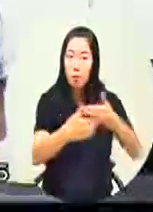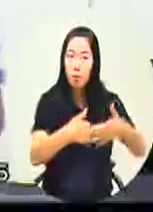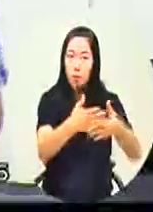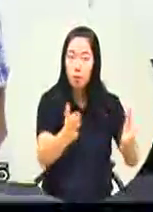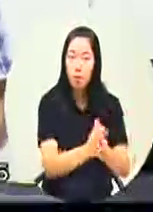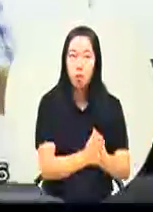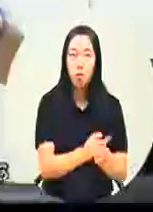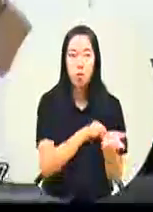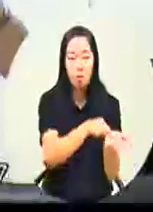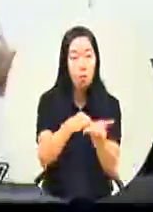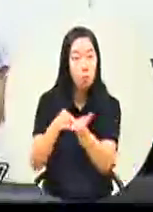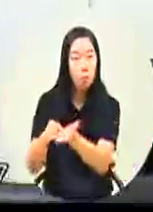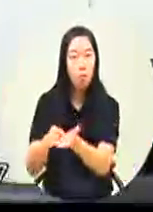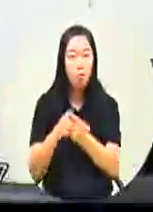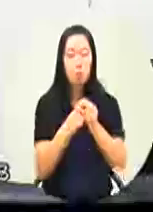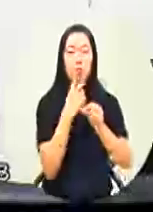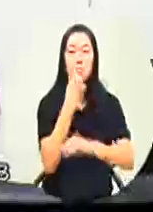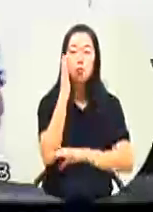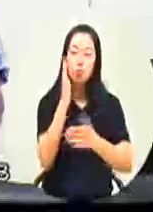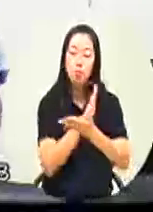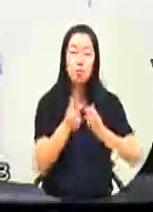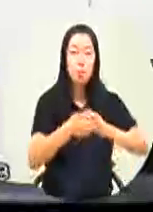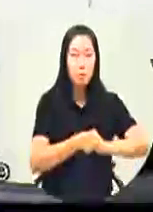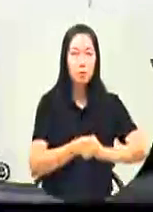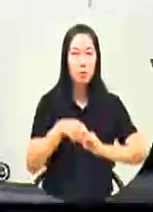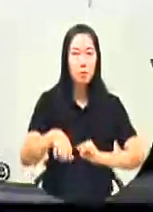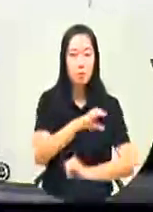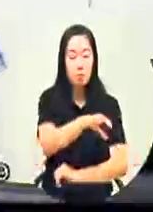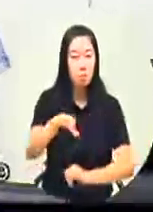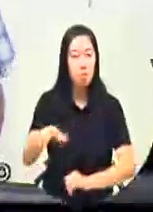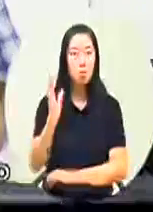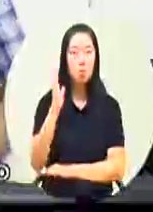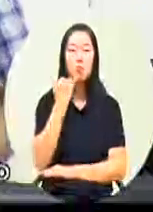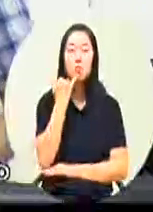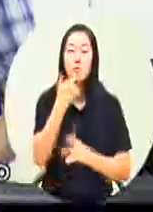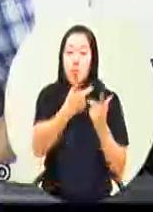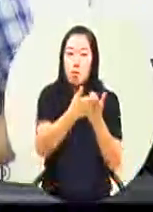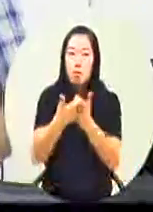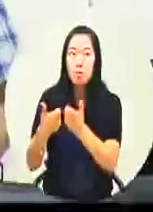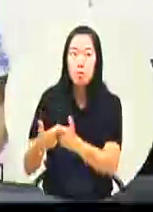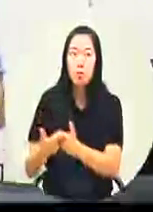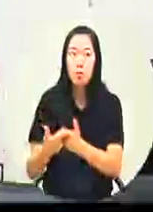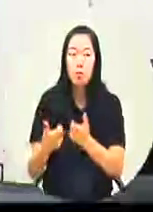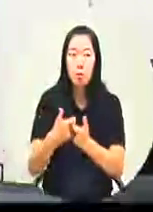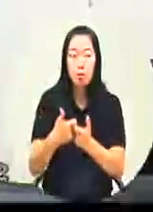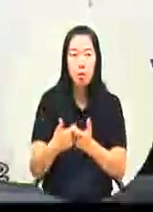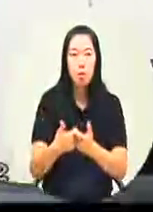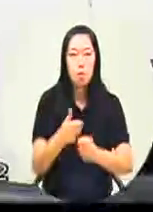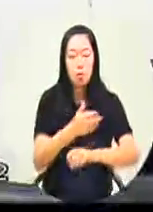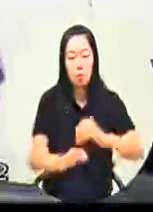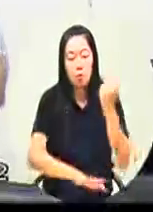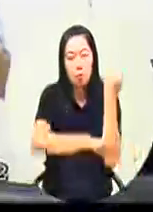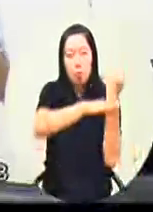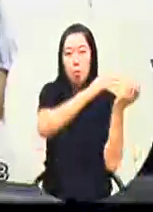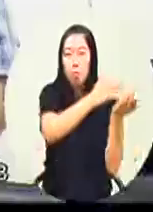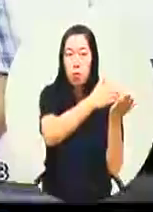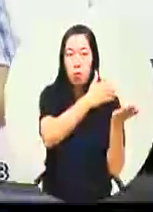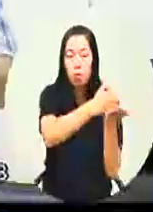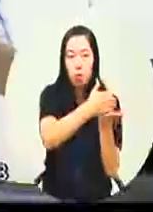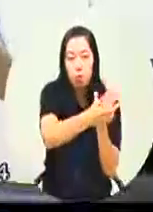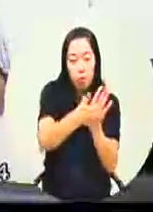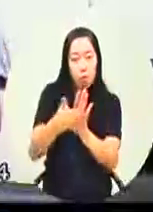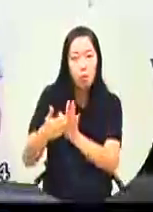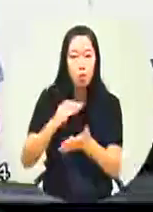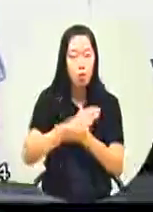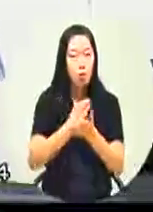等的中央来核定，然后我们地方可以配合防洪治水等等的九环比治洪池等等